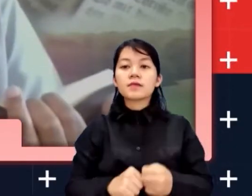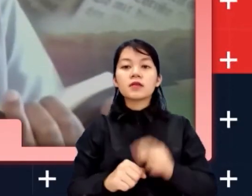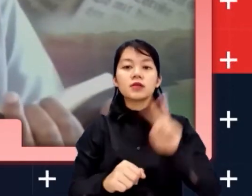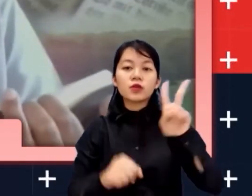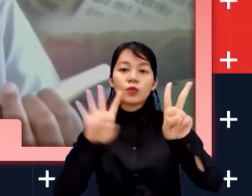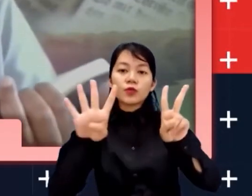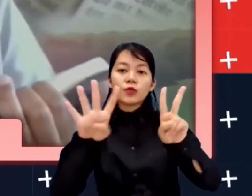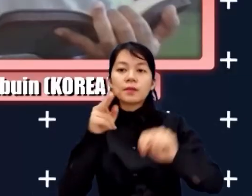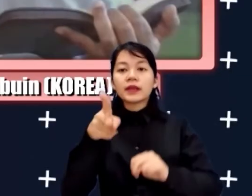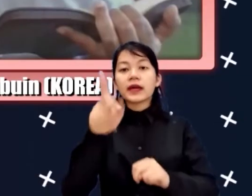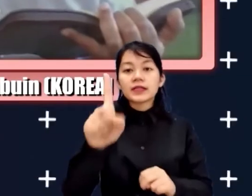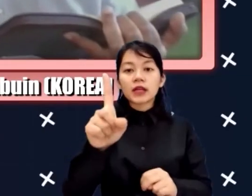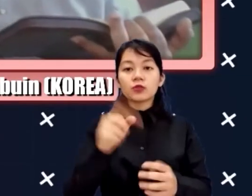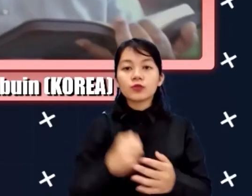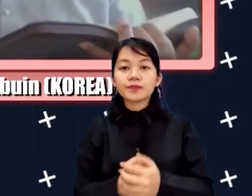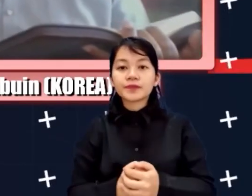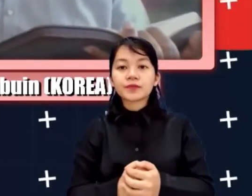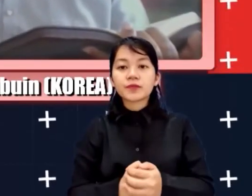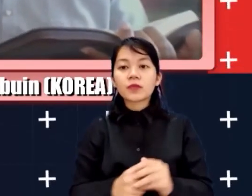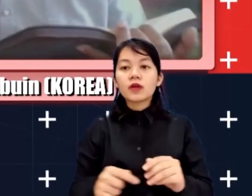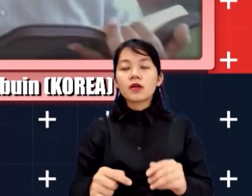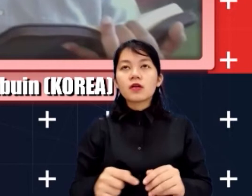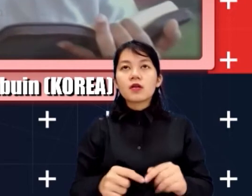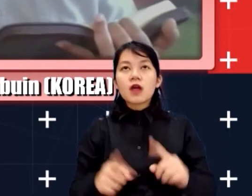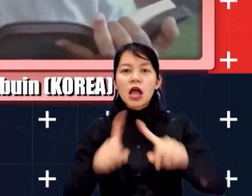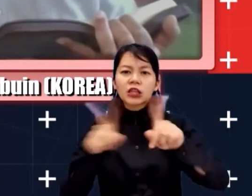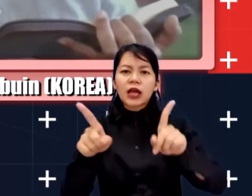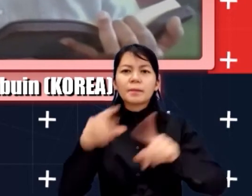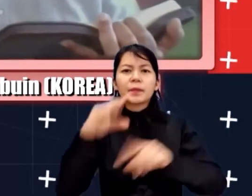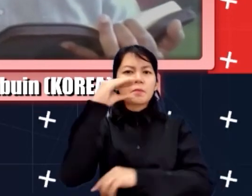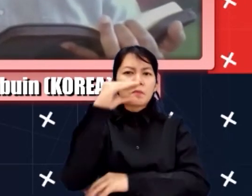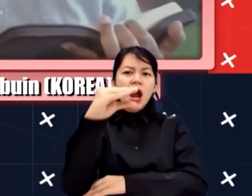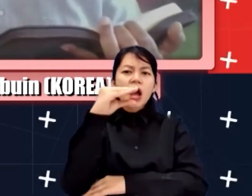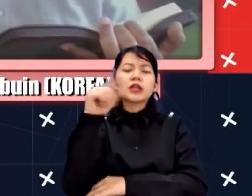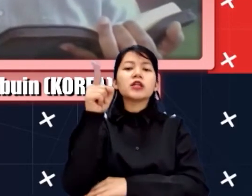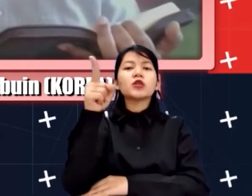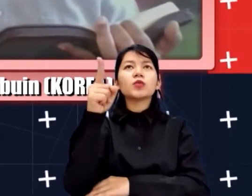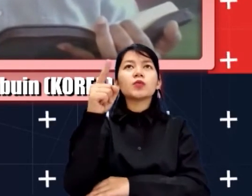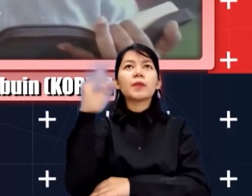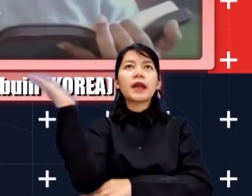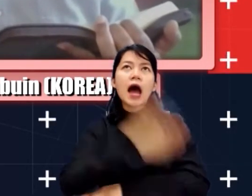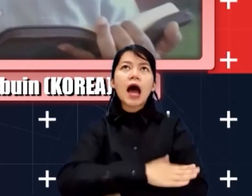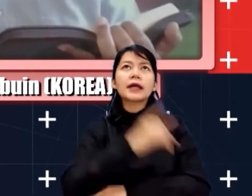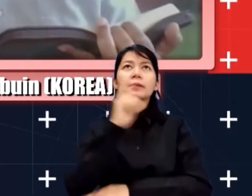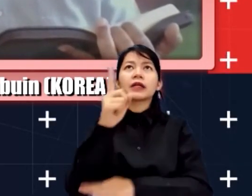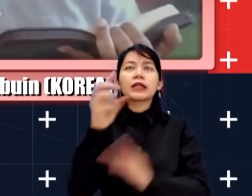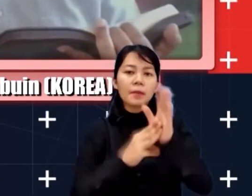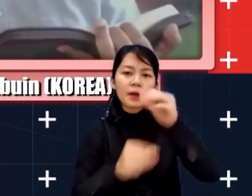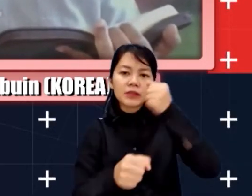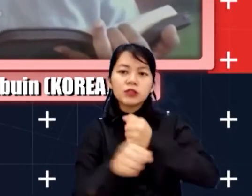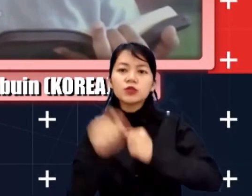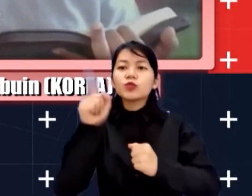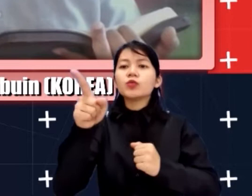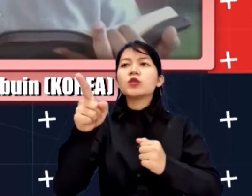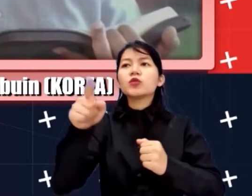Tetapi pagi-pagi benar pada hari pertama minggu itu, mereka pergi ke kubur membawa rempah-rempah